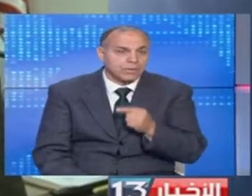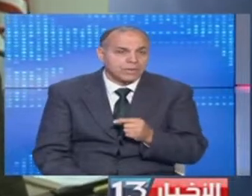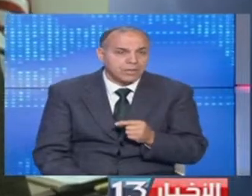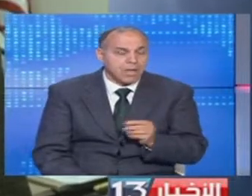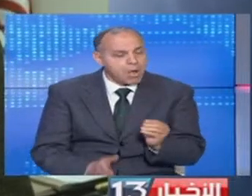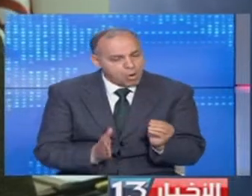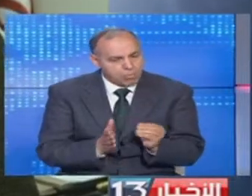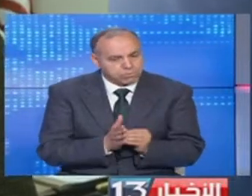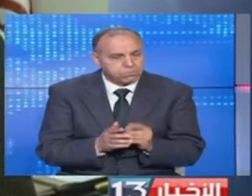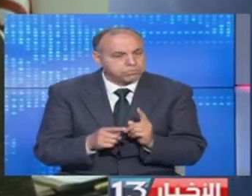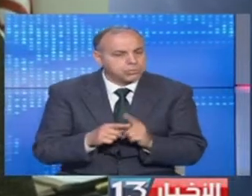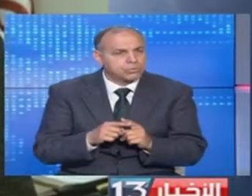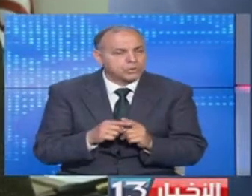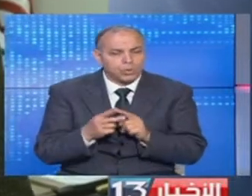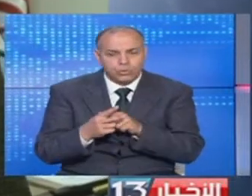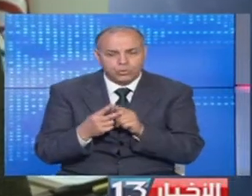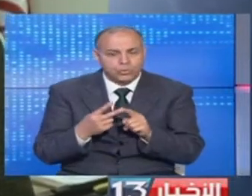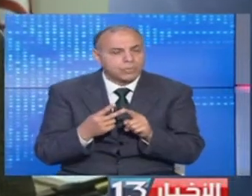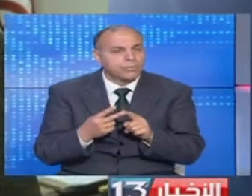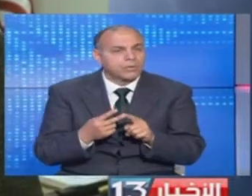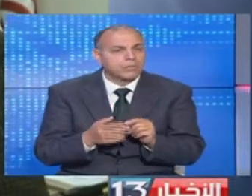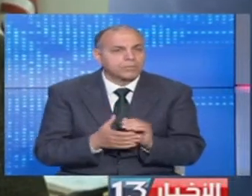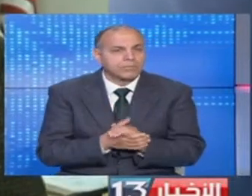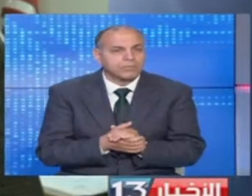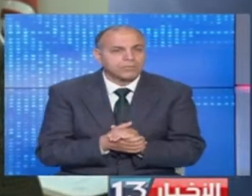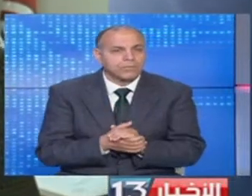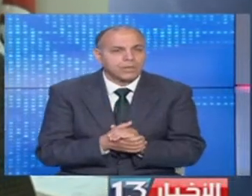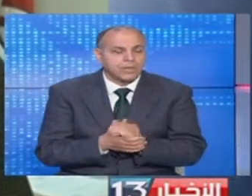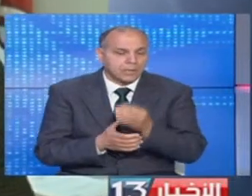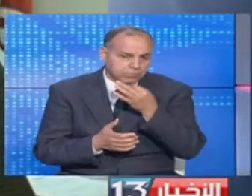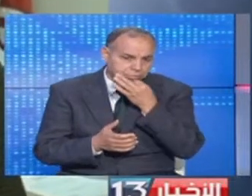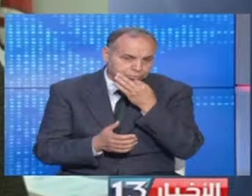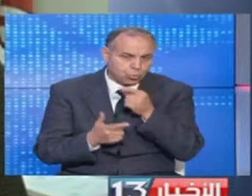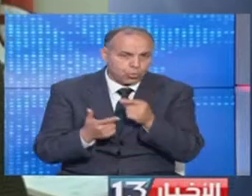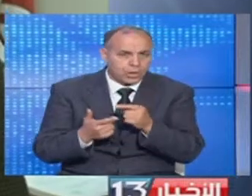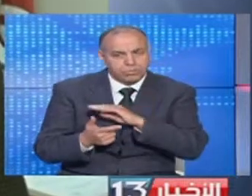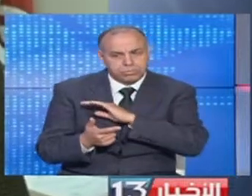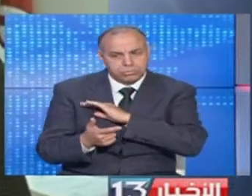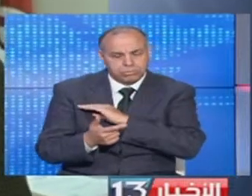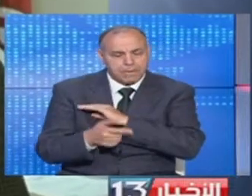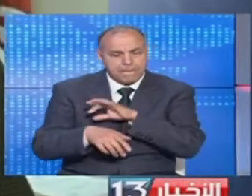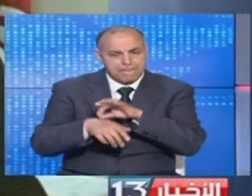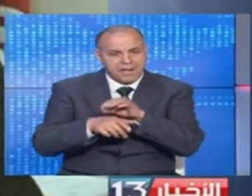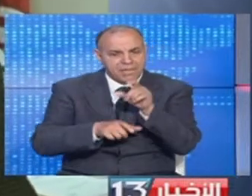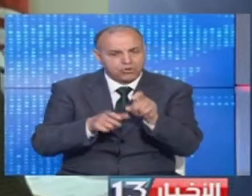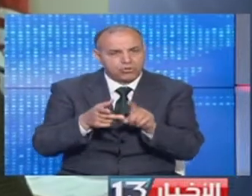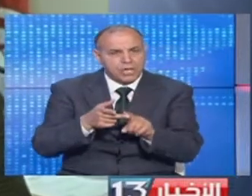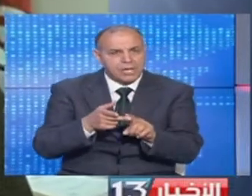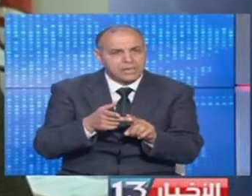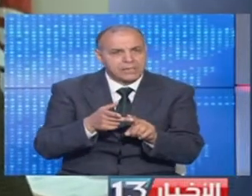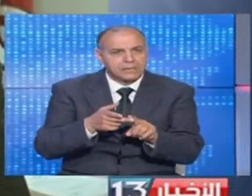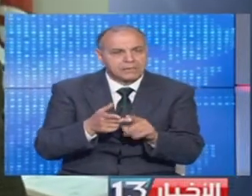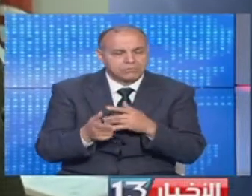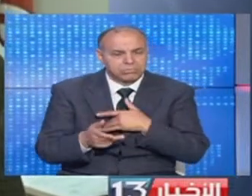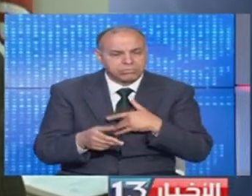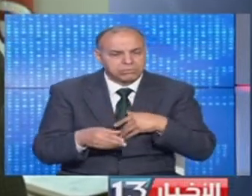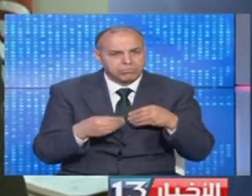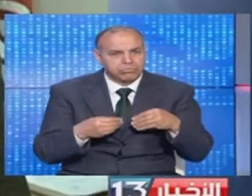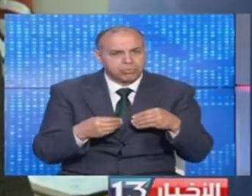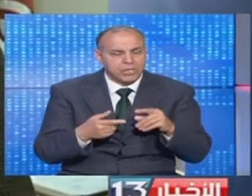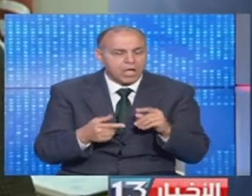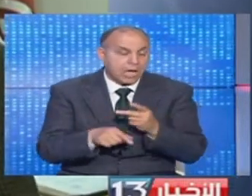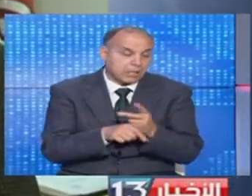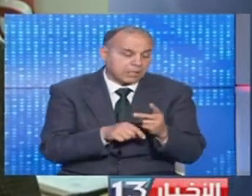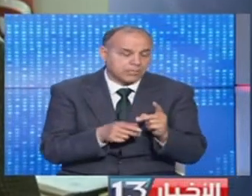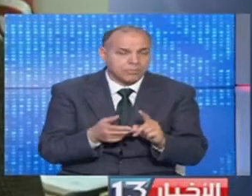اضاف في حين ان اه استغلينا في التكفل بالمرضى اللي حالاتهم الصحيه التطور اه